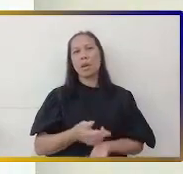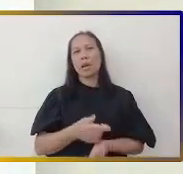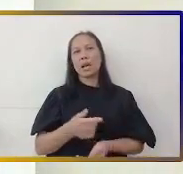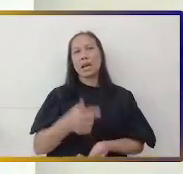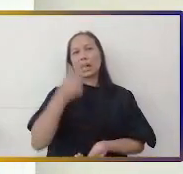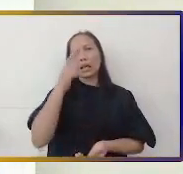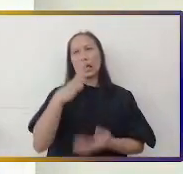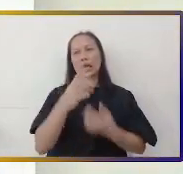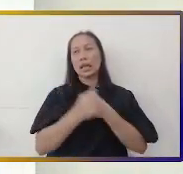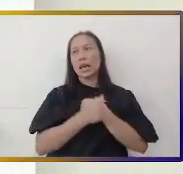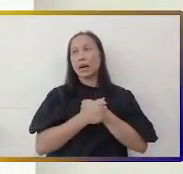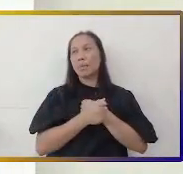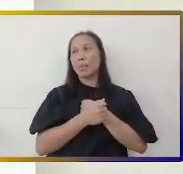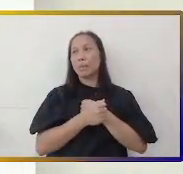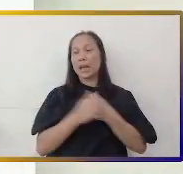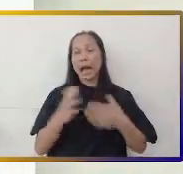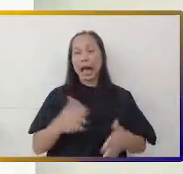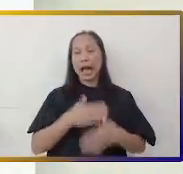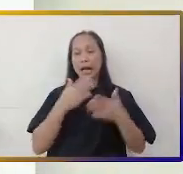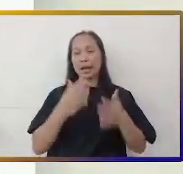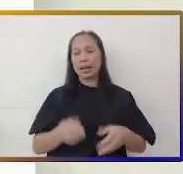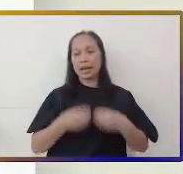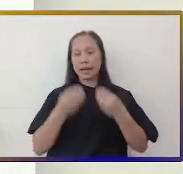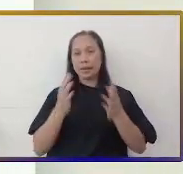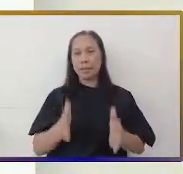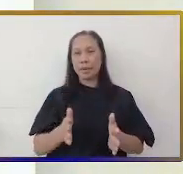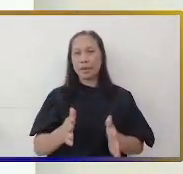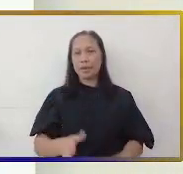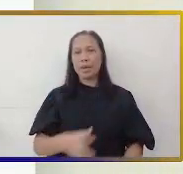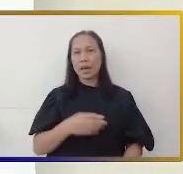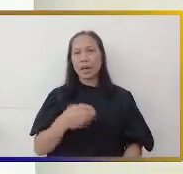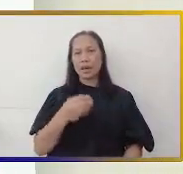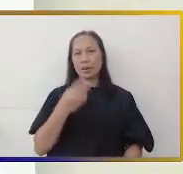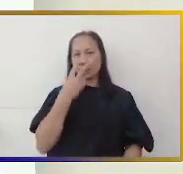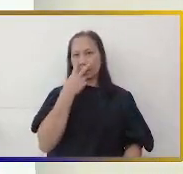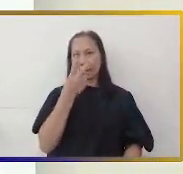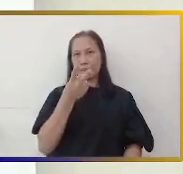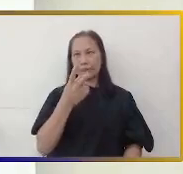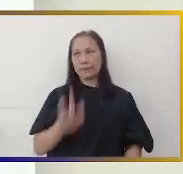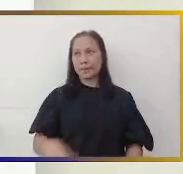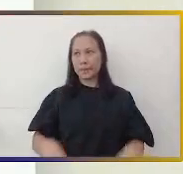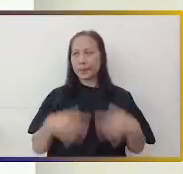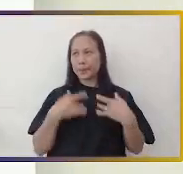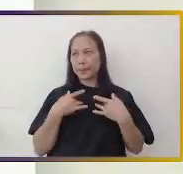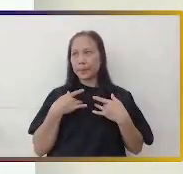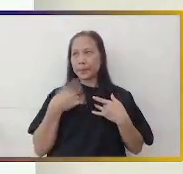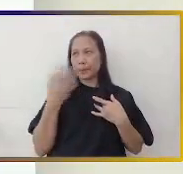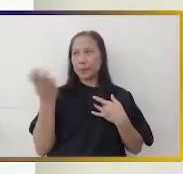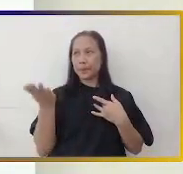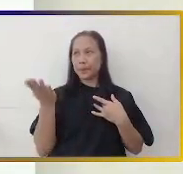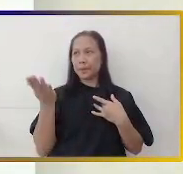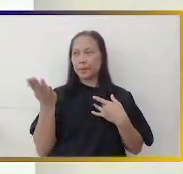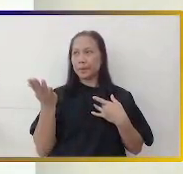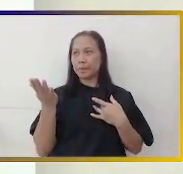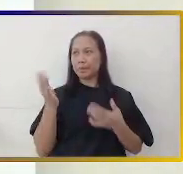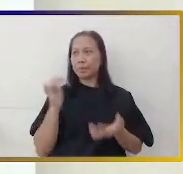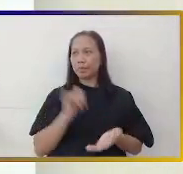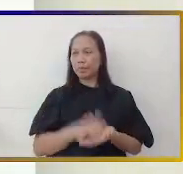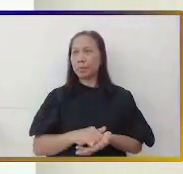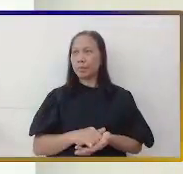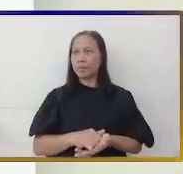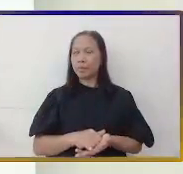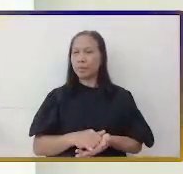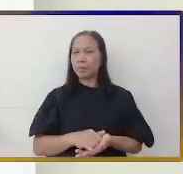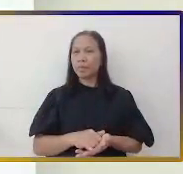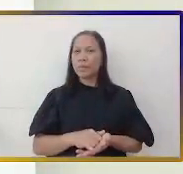ramdam ko Kita ko yung Presence ng Panginoon sa buhay ko dahil kung kailan po maliit na yung